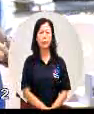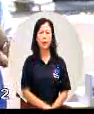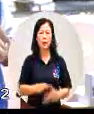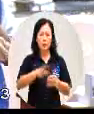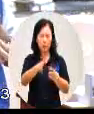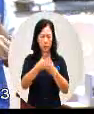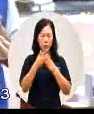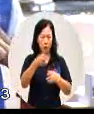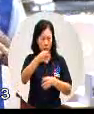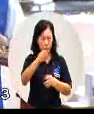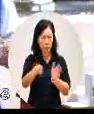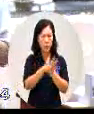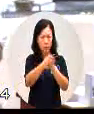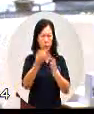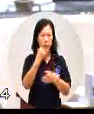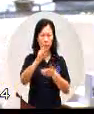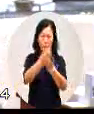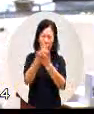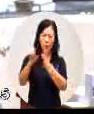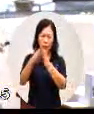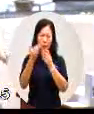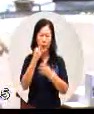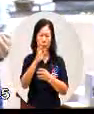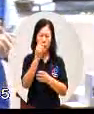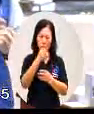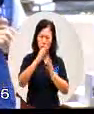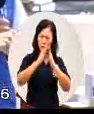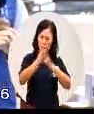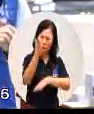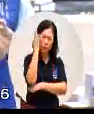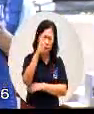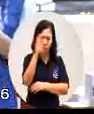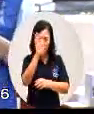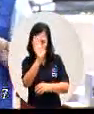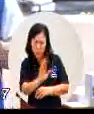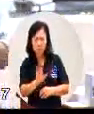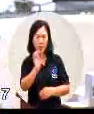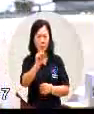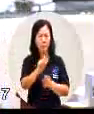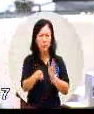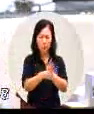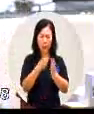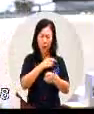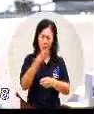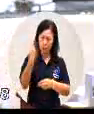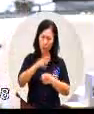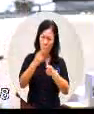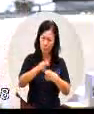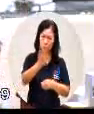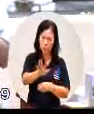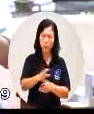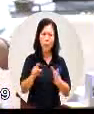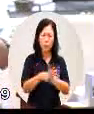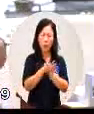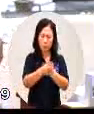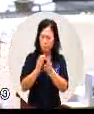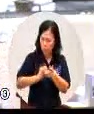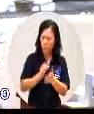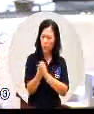需的经费、民意心声，还有政府形象跟行政的哦这个诚信，这一定要好好的